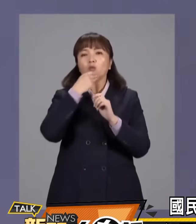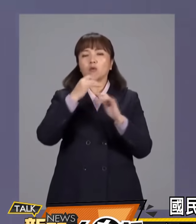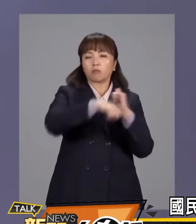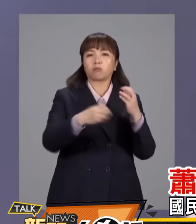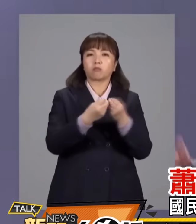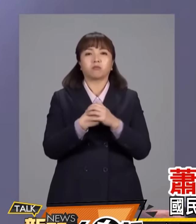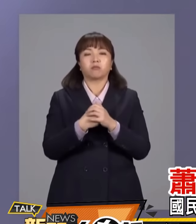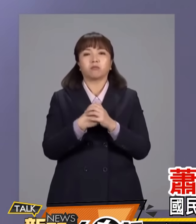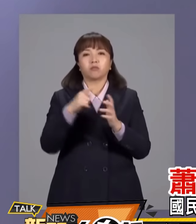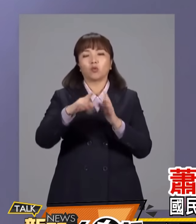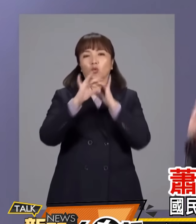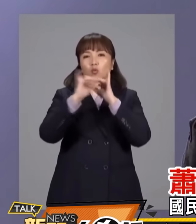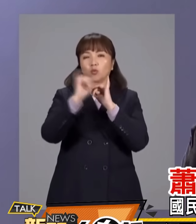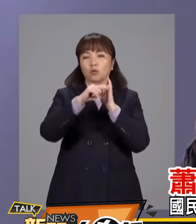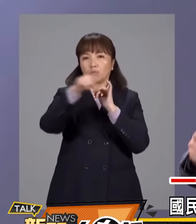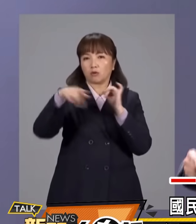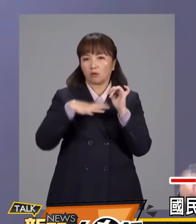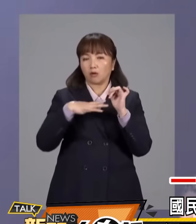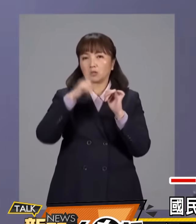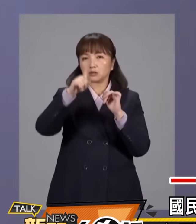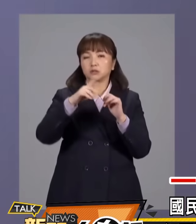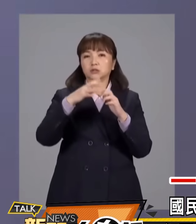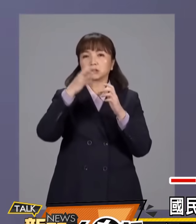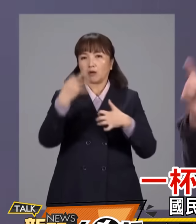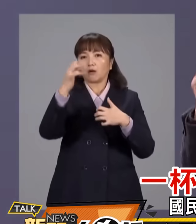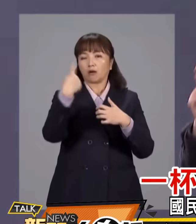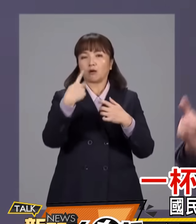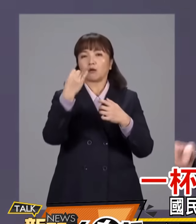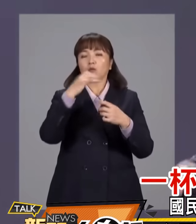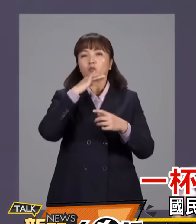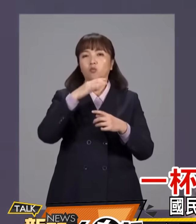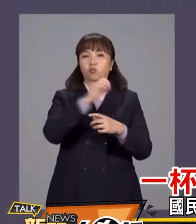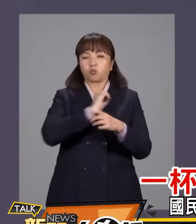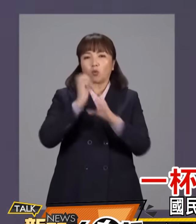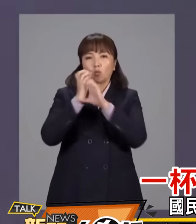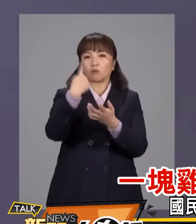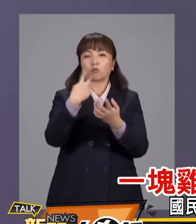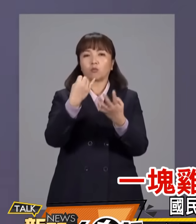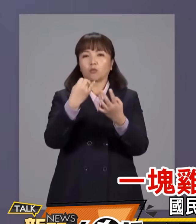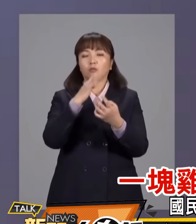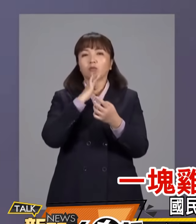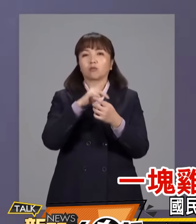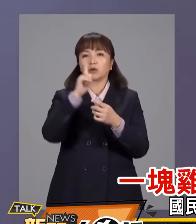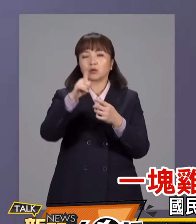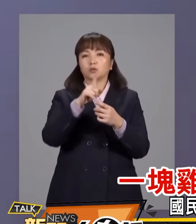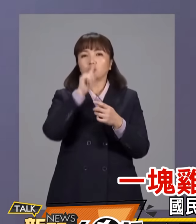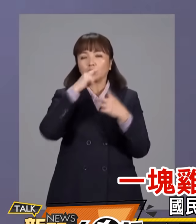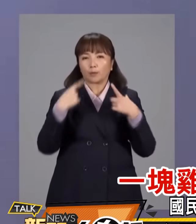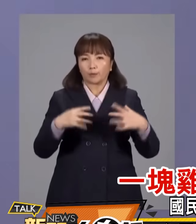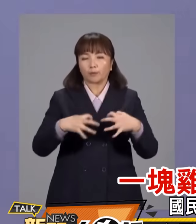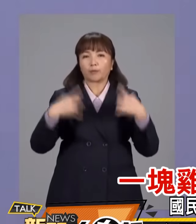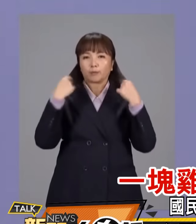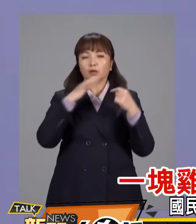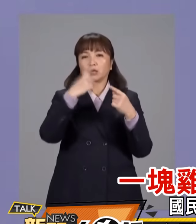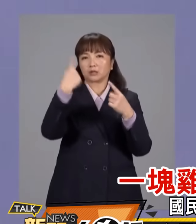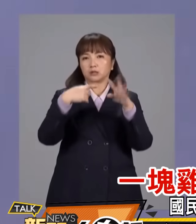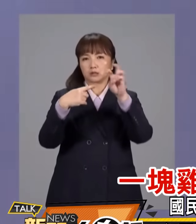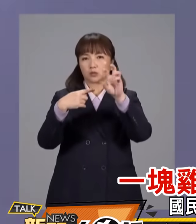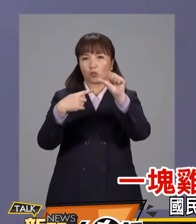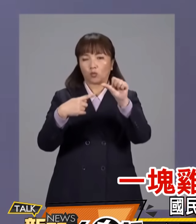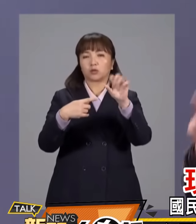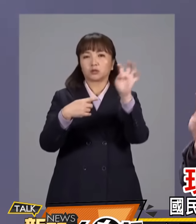般人是怎样？那萧女士，你知道现在一块鸡排多少钱吗？一杯珍珠奶茶多少钱吗？一块鸡排原来是